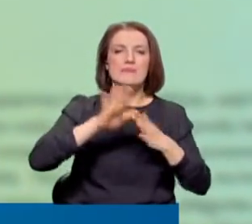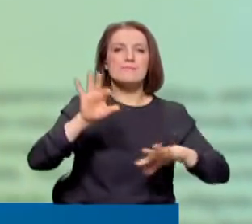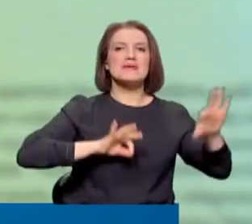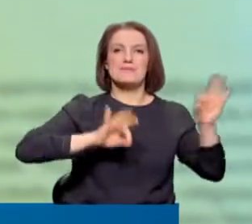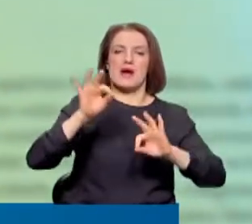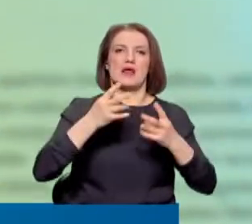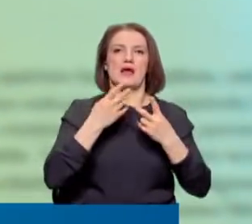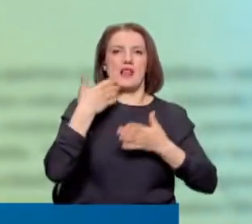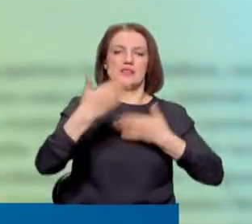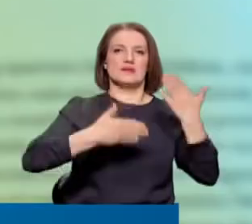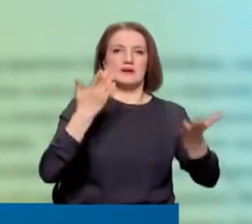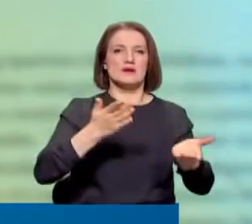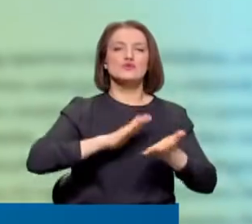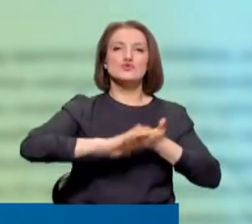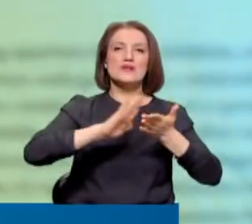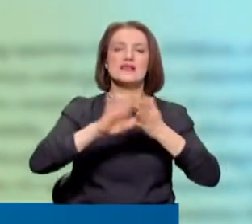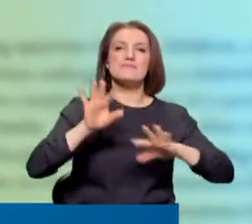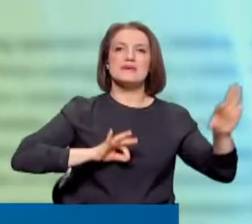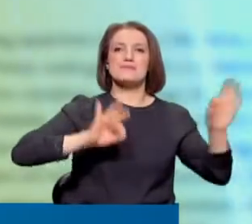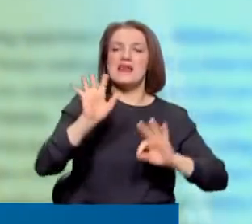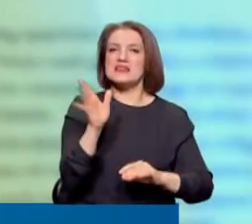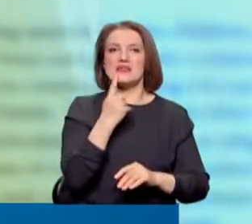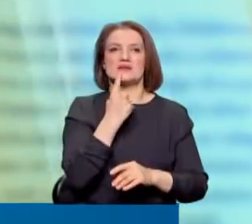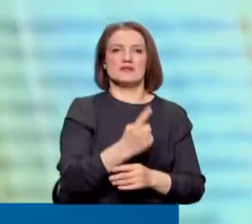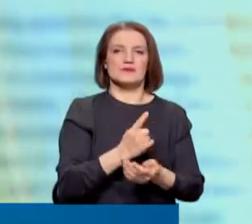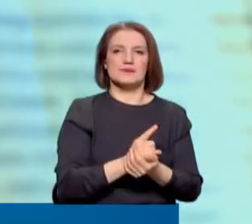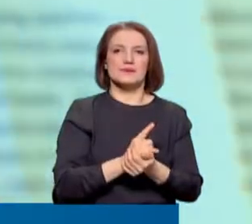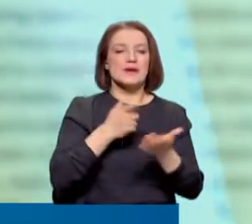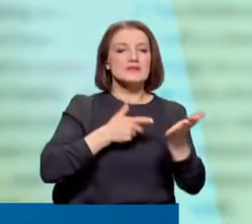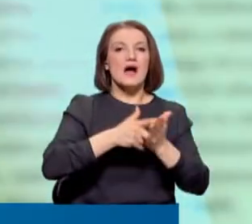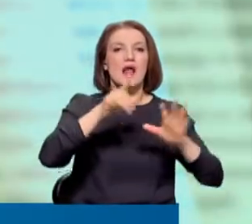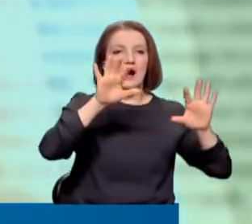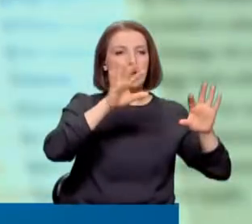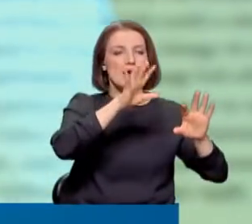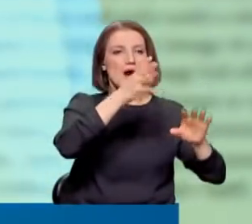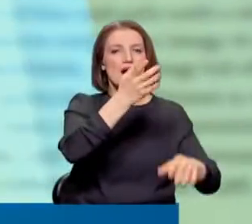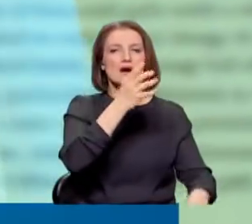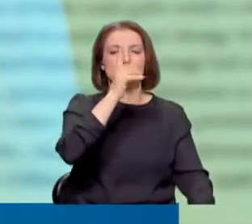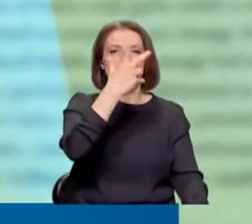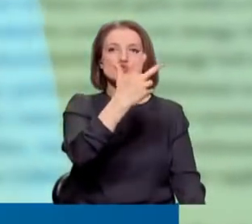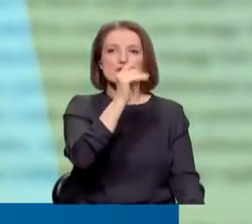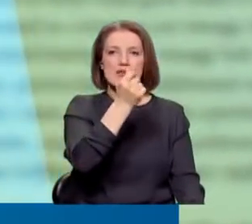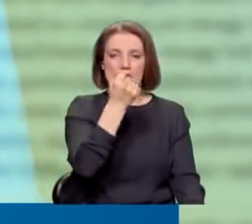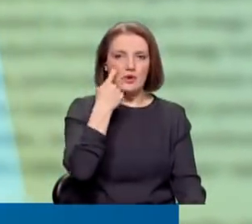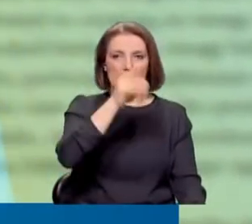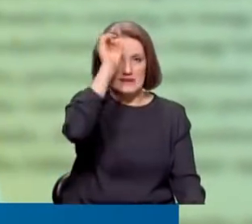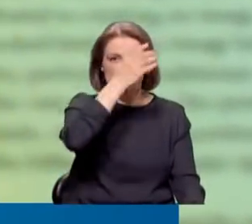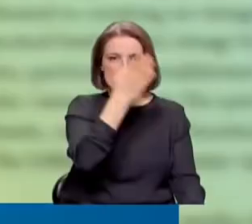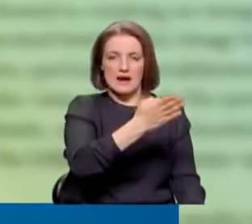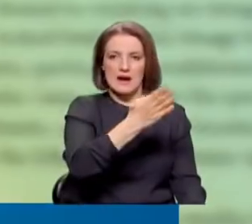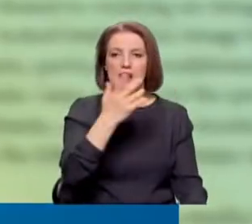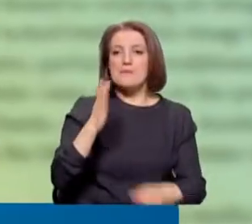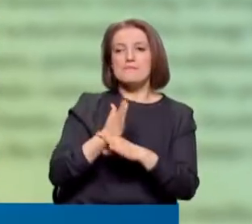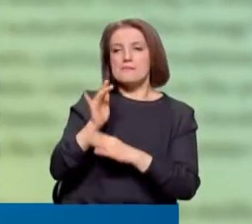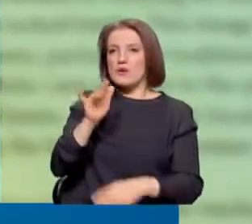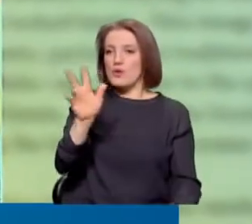mimarı anlattı Peki düzenlemenin mimarı ne söyledi tarladan 3 Liraya alınan salatalığın markette 30